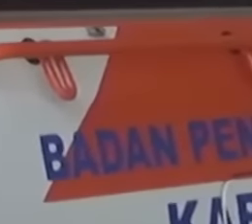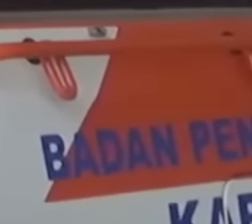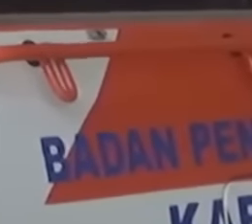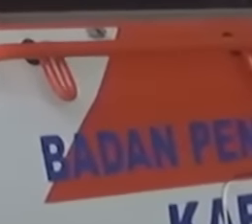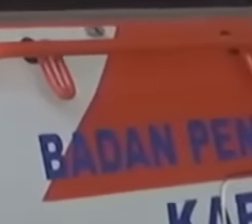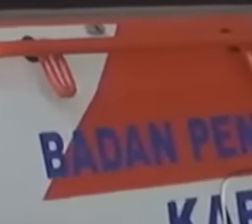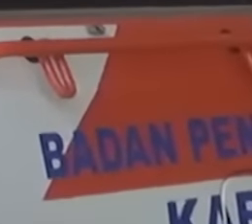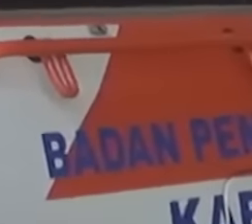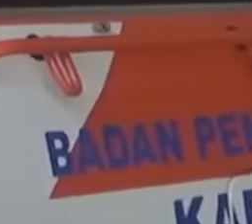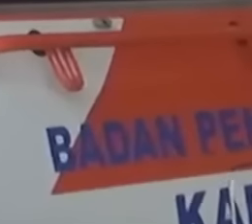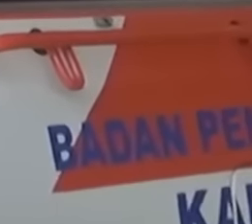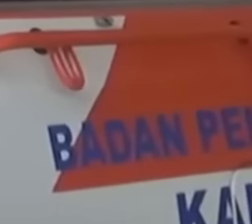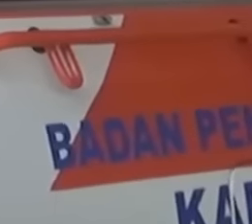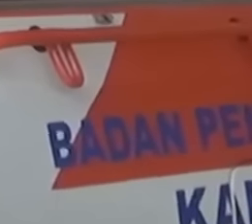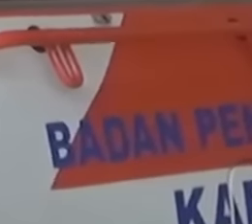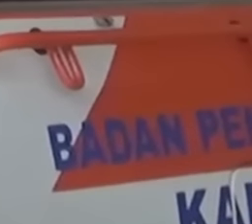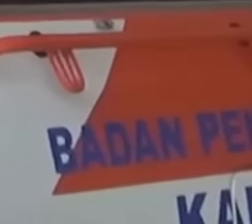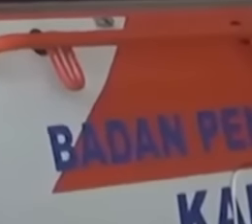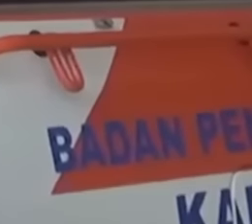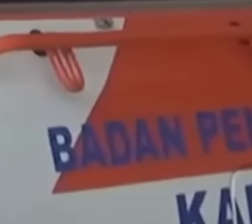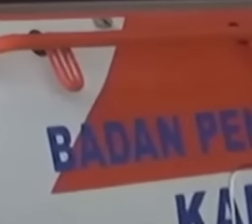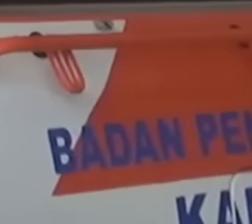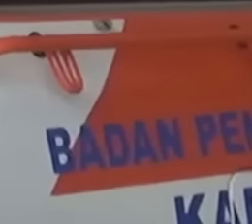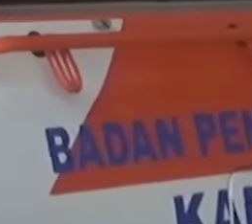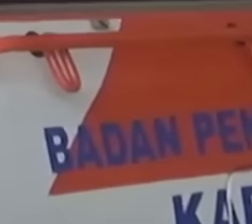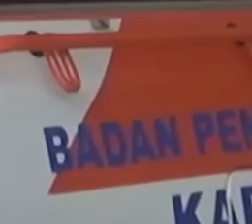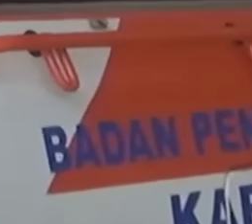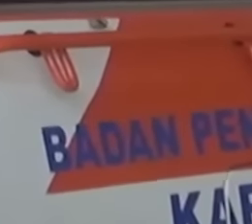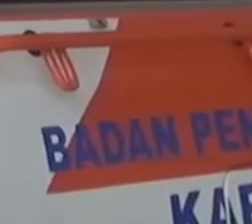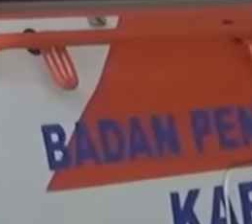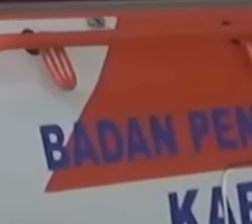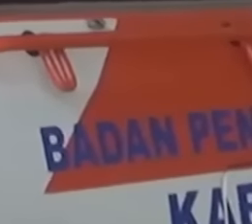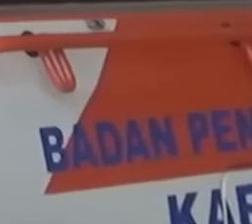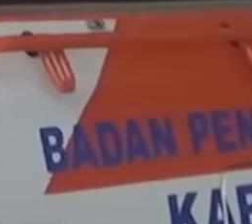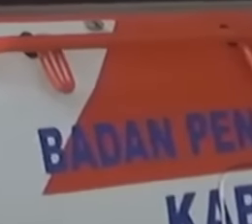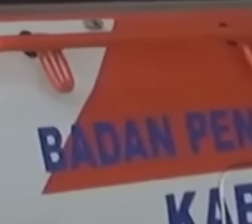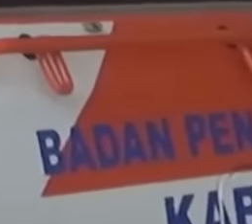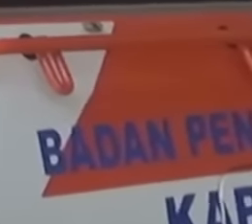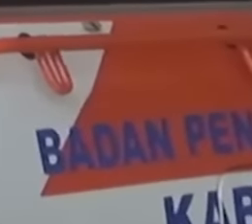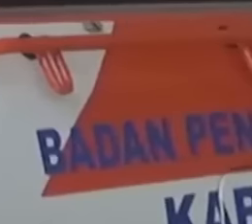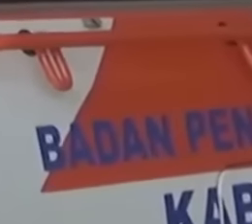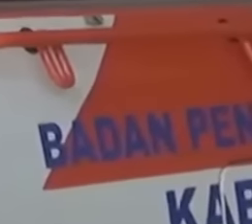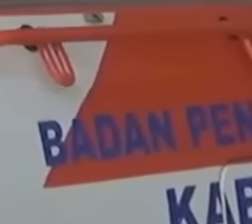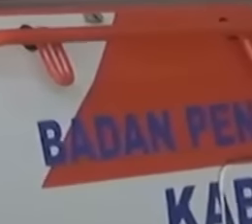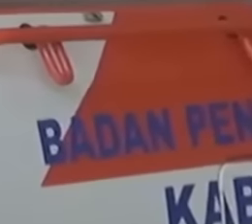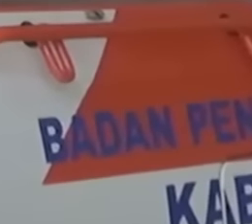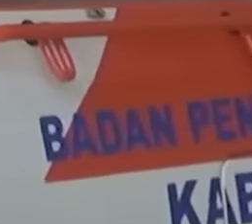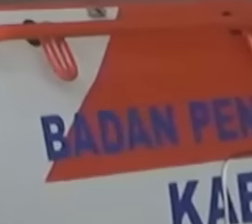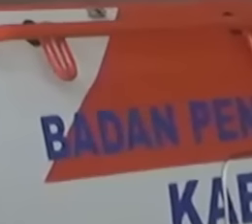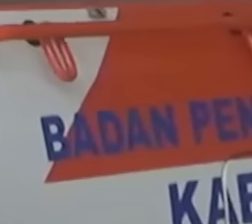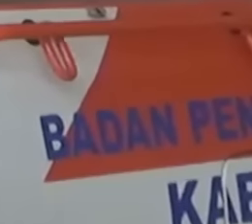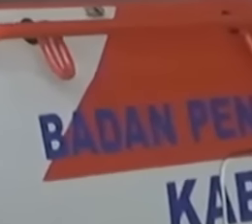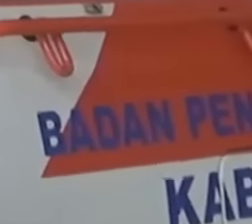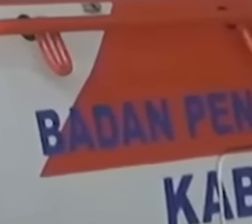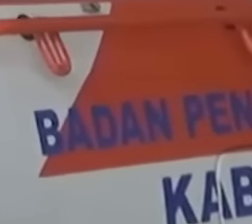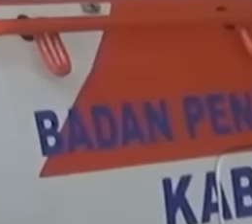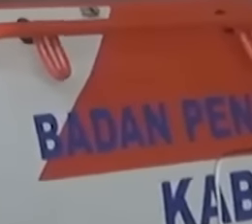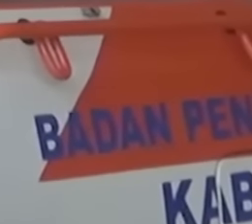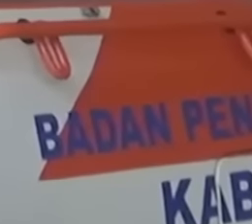warga yang barusan melahirkan, meminta evakuasi juga dari rumahnya yang juga mulai tergenang